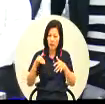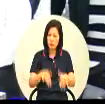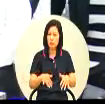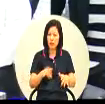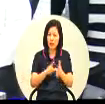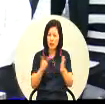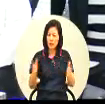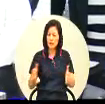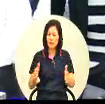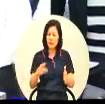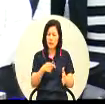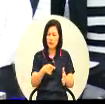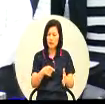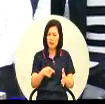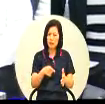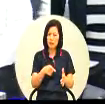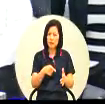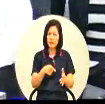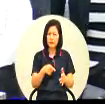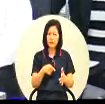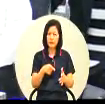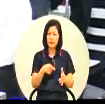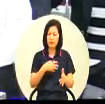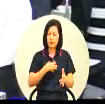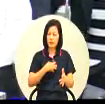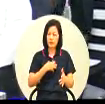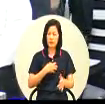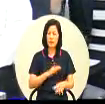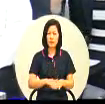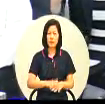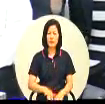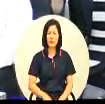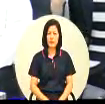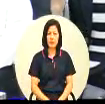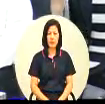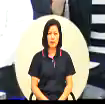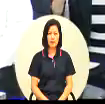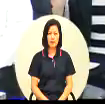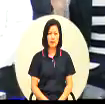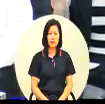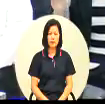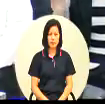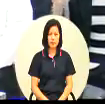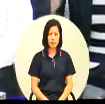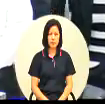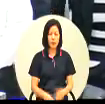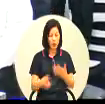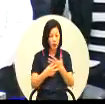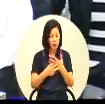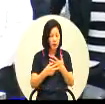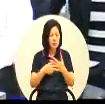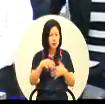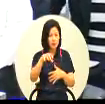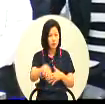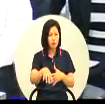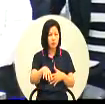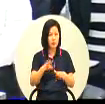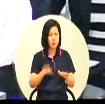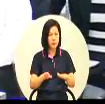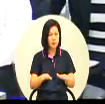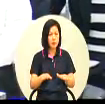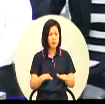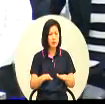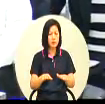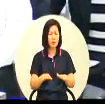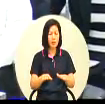得耶，所以相对它是更可怕的。那依照我所了解，我们卫生局目前为止，我们